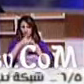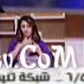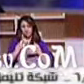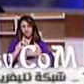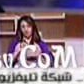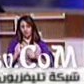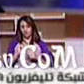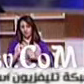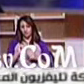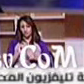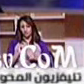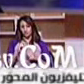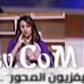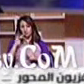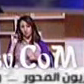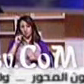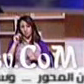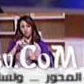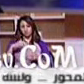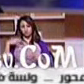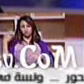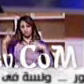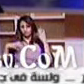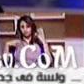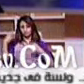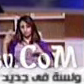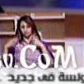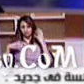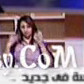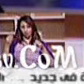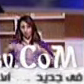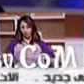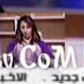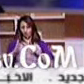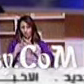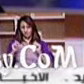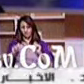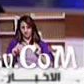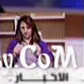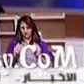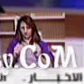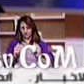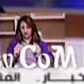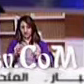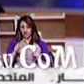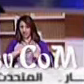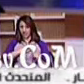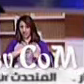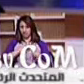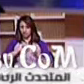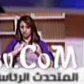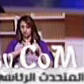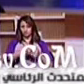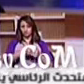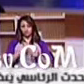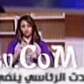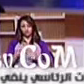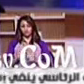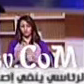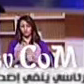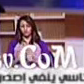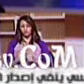البلاد التي تترنح الان نحو السقوط ان كان هو جزء من الحل حتى على اقل تقدير يعني ايه المشكله في